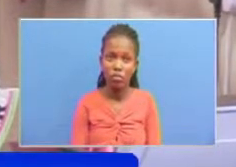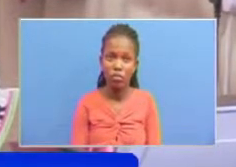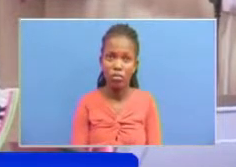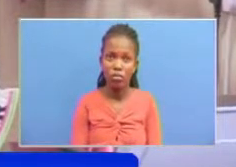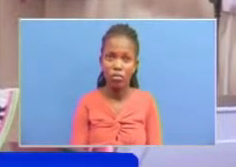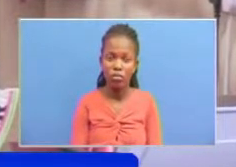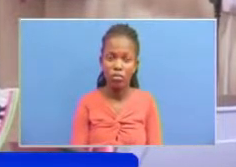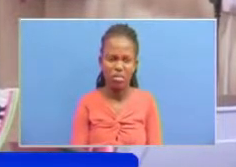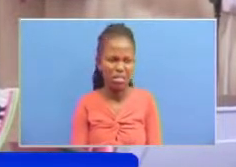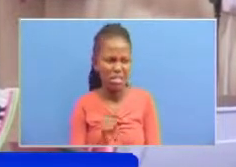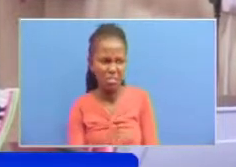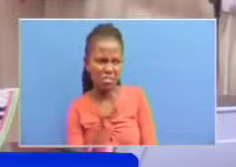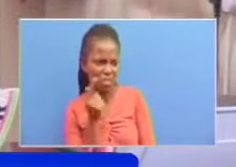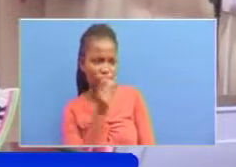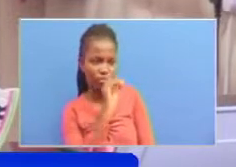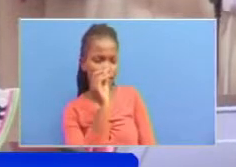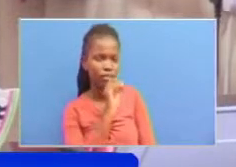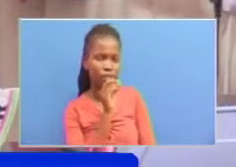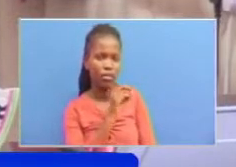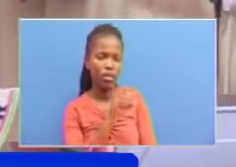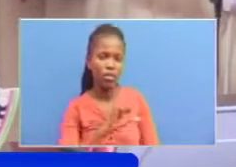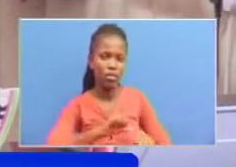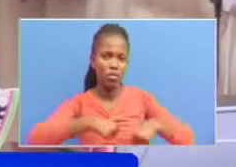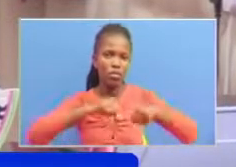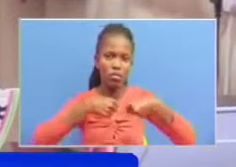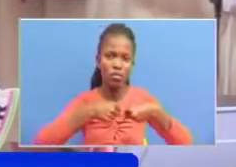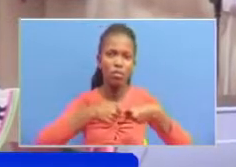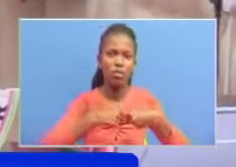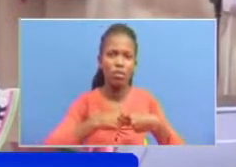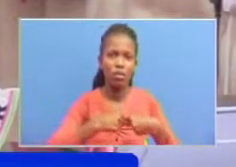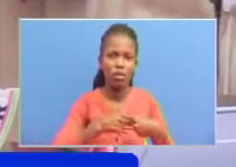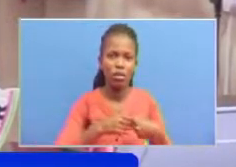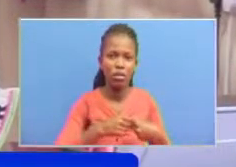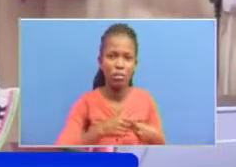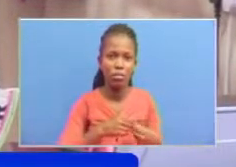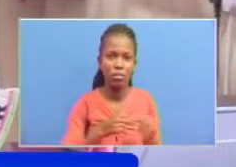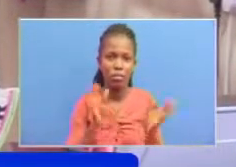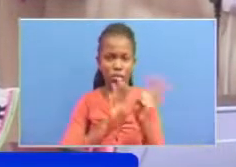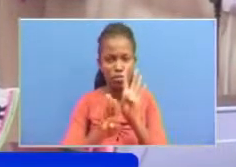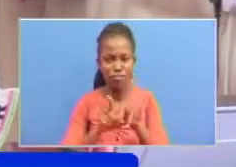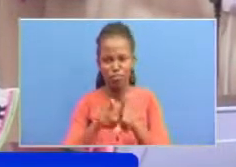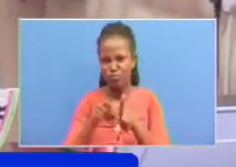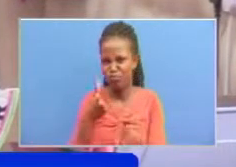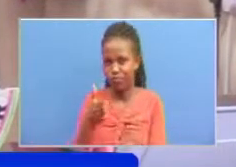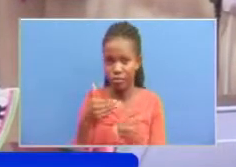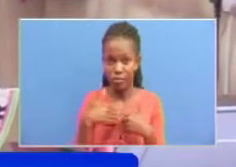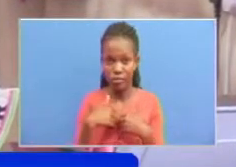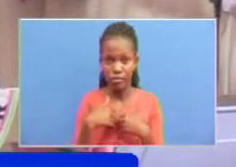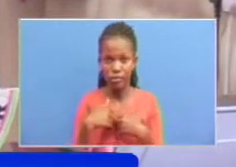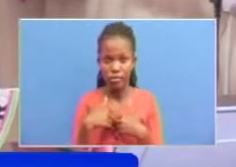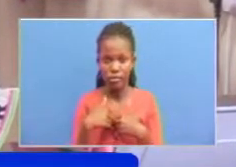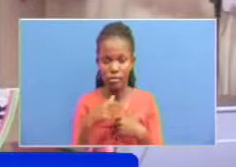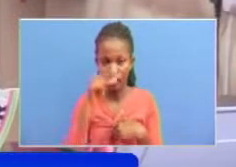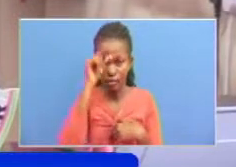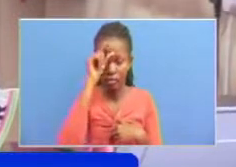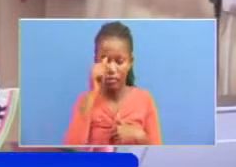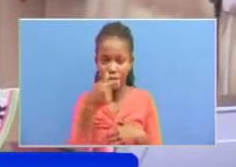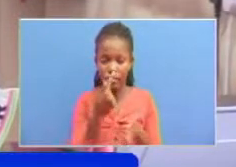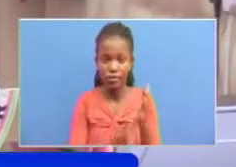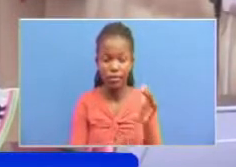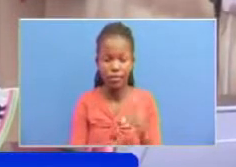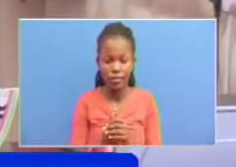Na si mara ya kwanza wana boda boda wamekuwa na tabia kama hiyo. Kama serikali tunasema